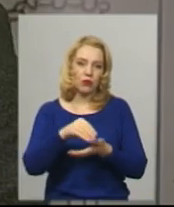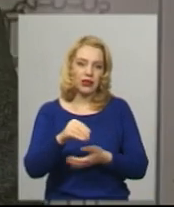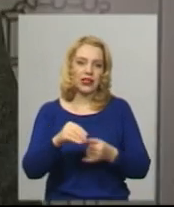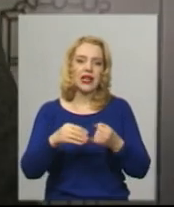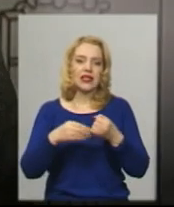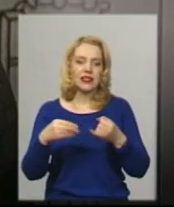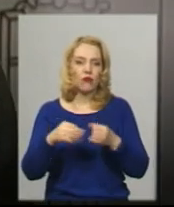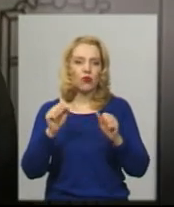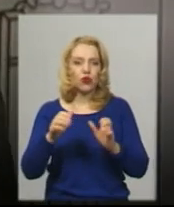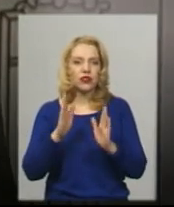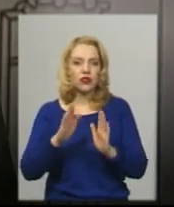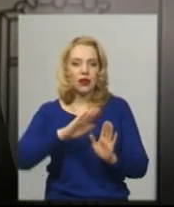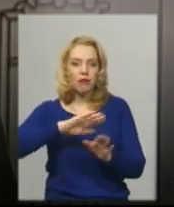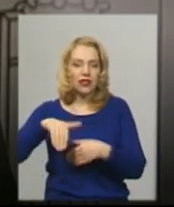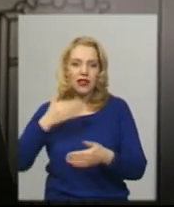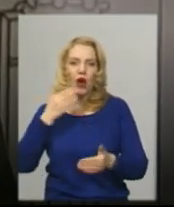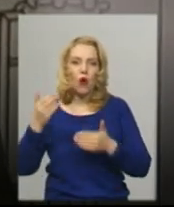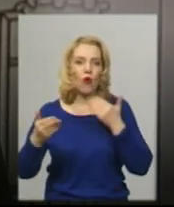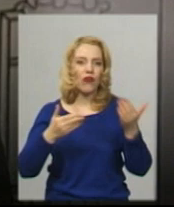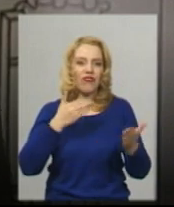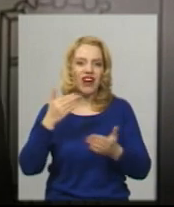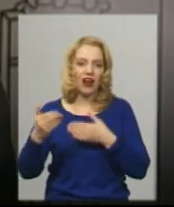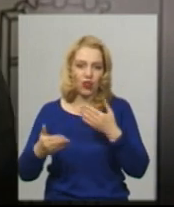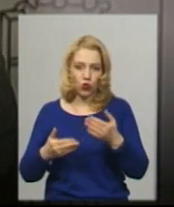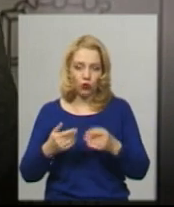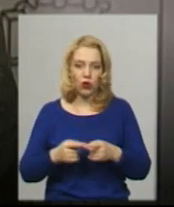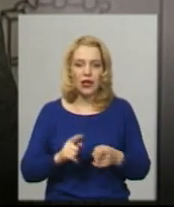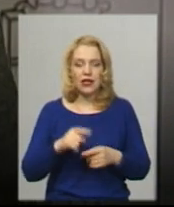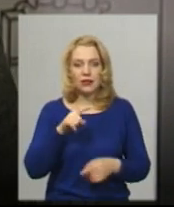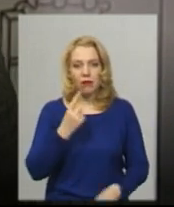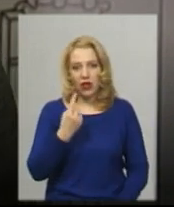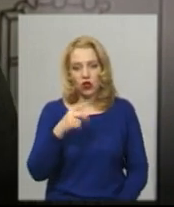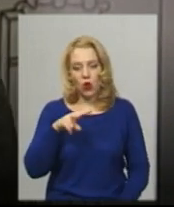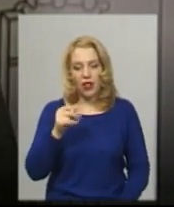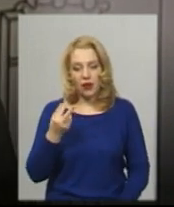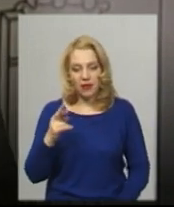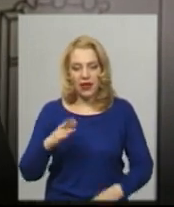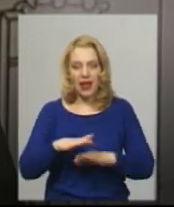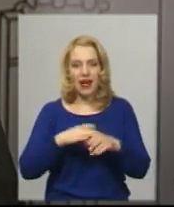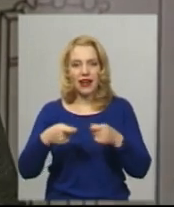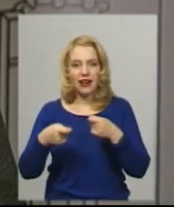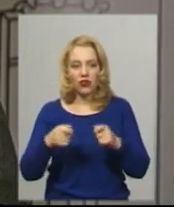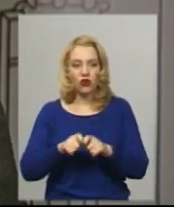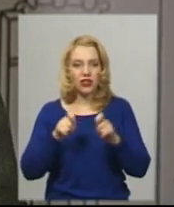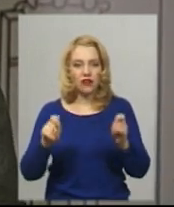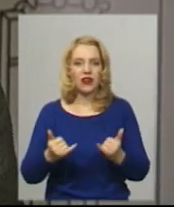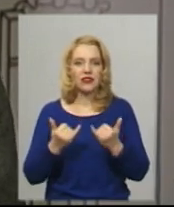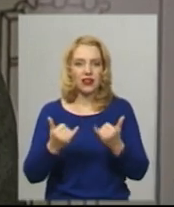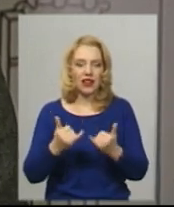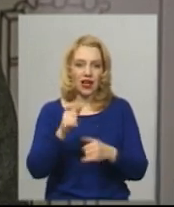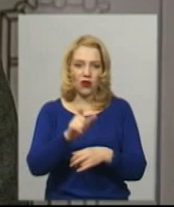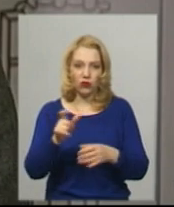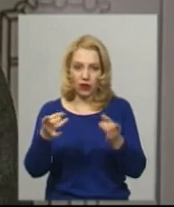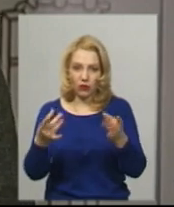Підкреслюю, з 1 липня ринок відкривається виключно для фізичних осіб, громадян